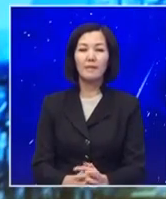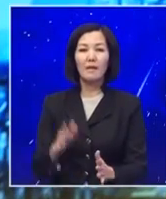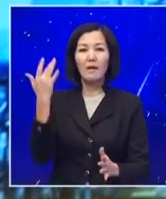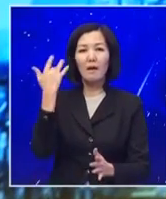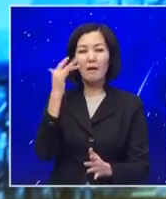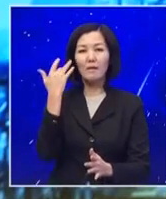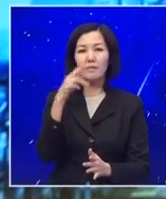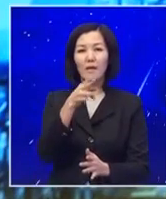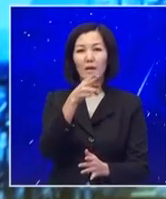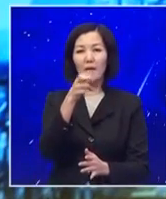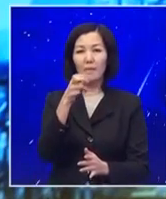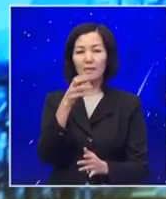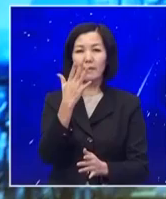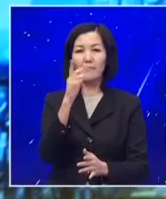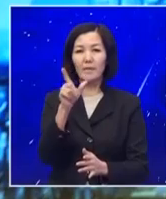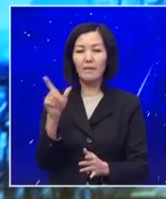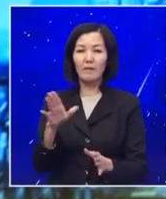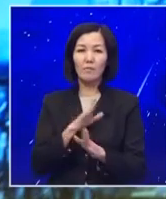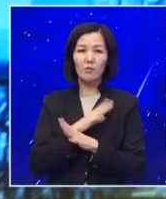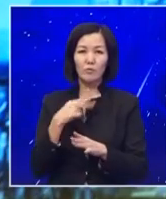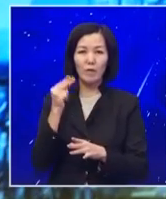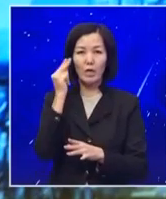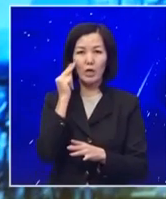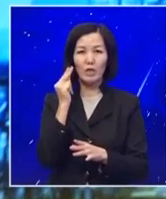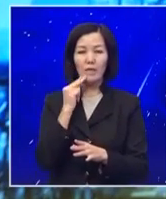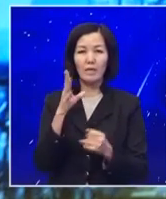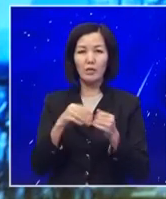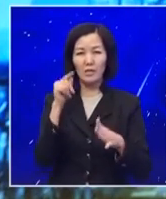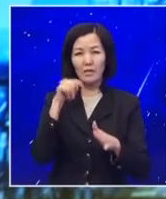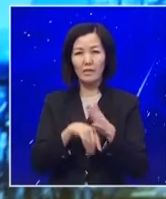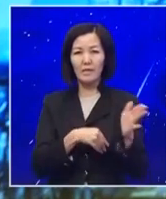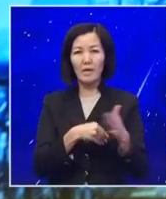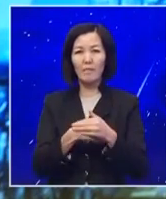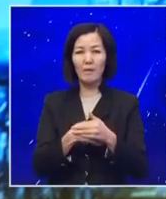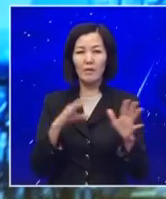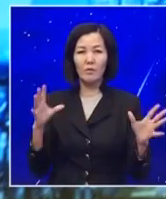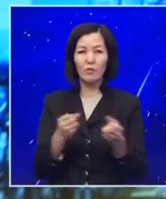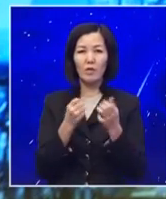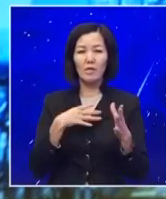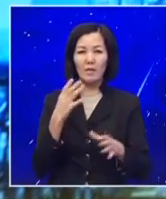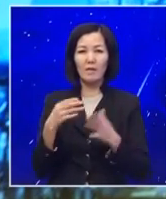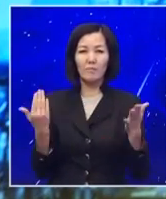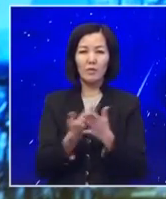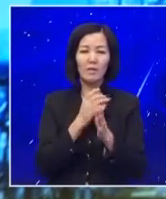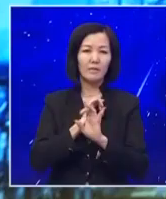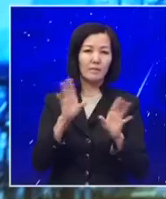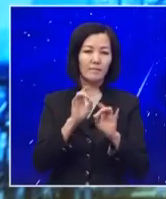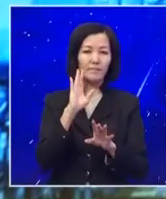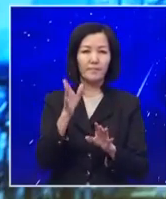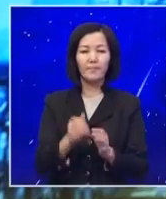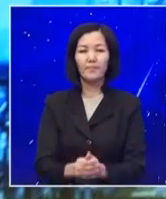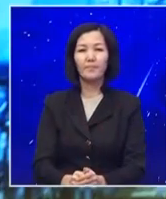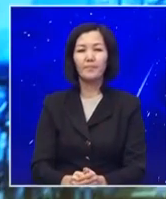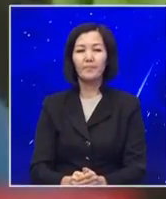Ақшта атыстан 5 адам көз жұмды. Ал Қытайда 2 апта бойы шахтада қамалып қалған кеншілер құтқарылды. Әлем жаңалықтарына шолу